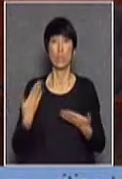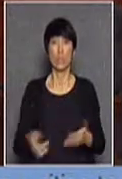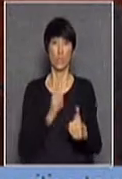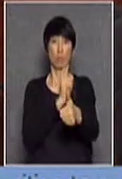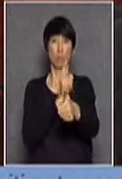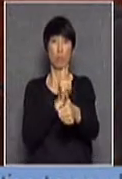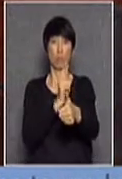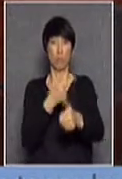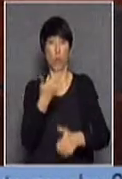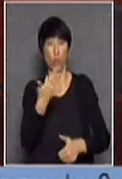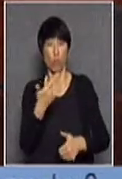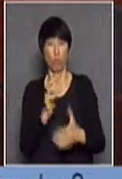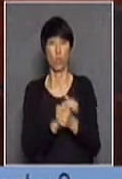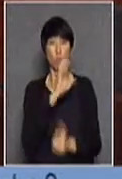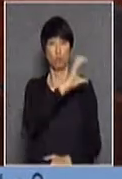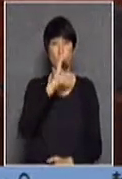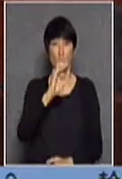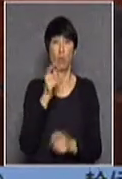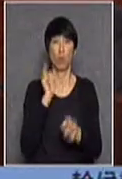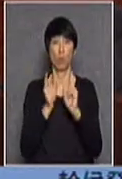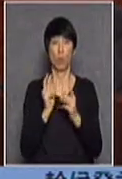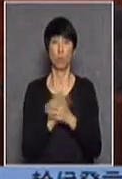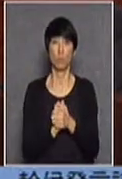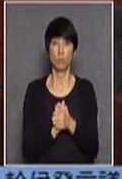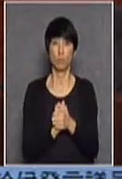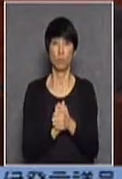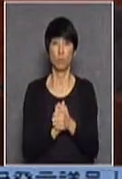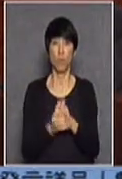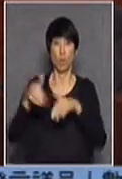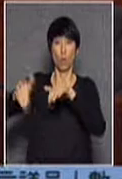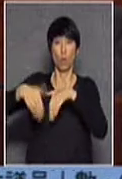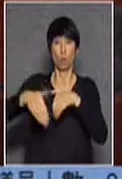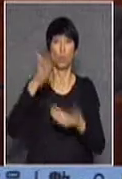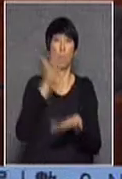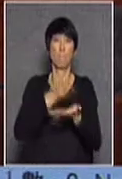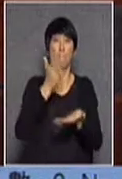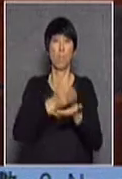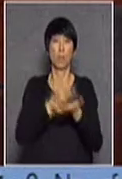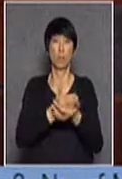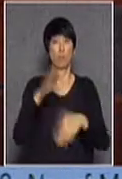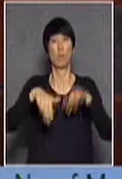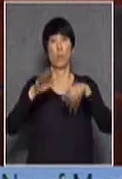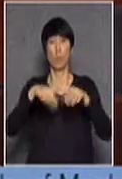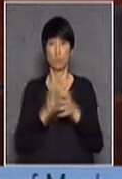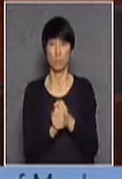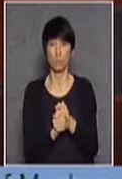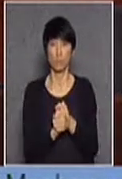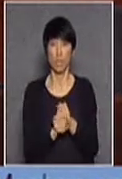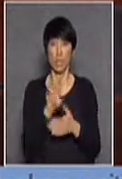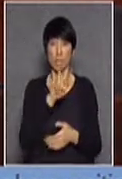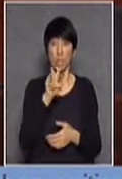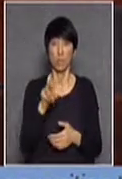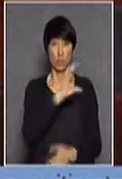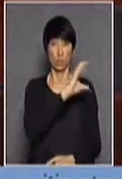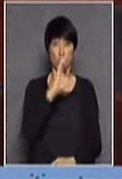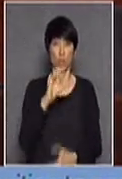嘅長洲唔係一個鄉村個講法。即係類似，其實你睇翻長洲，其實同